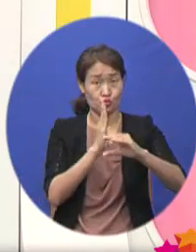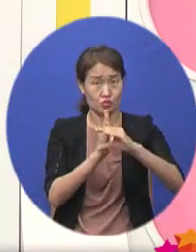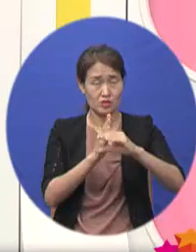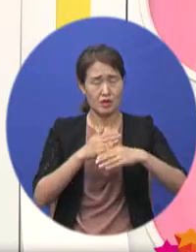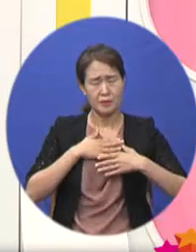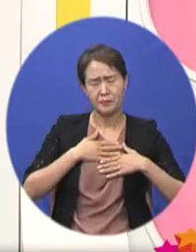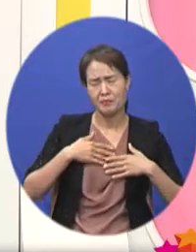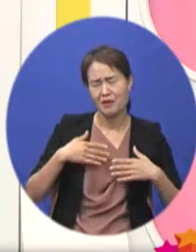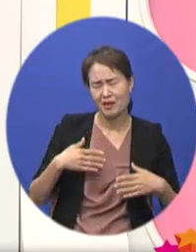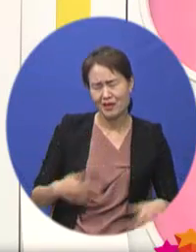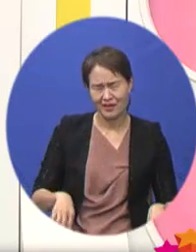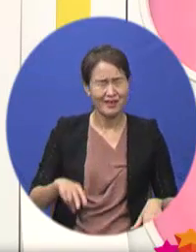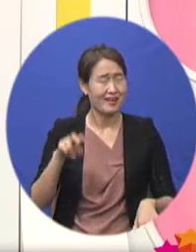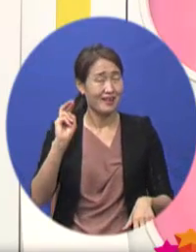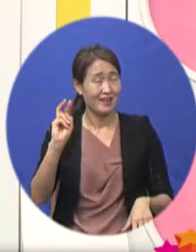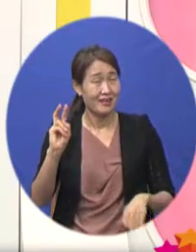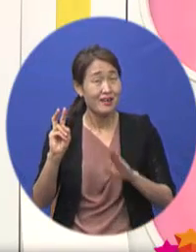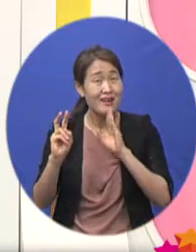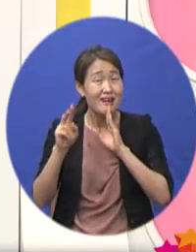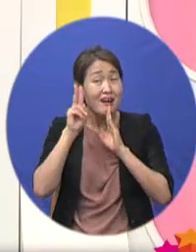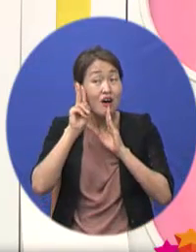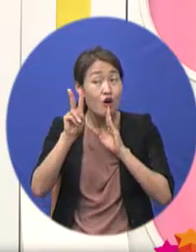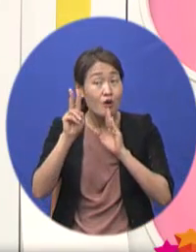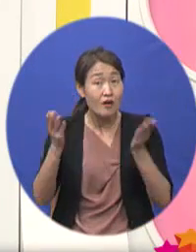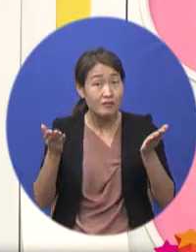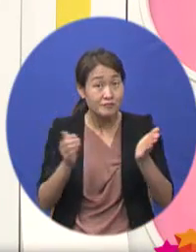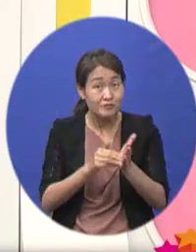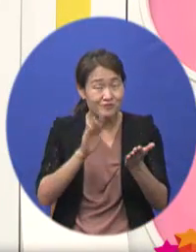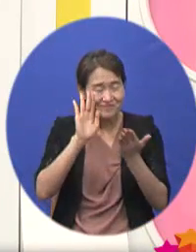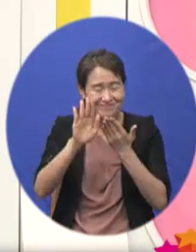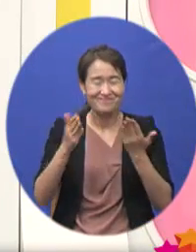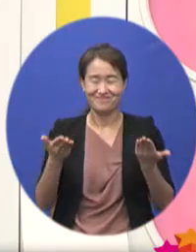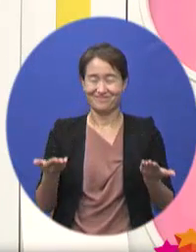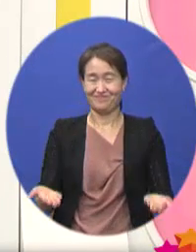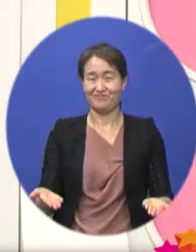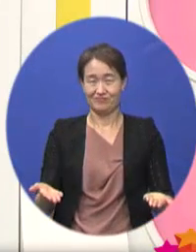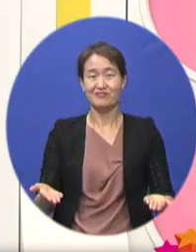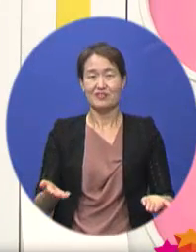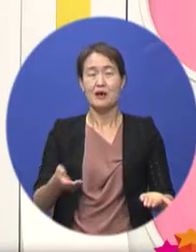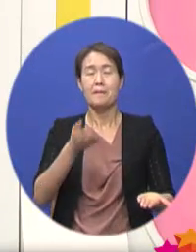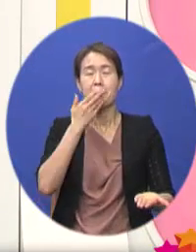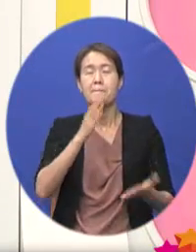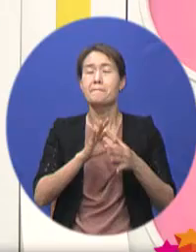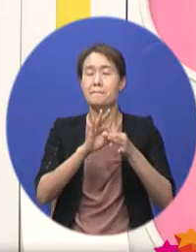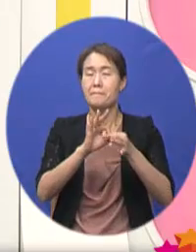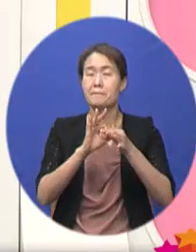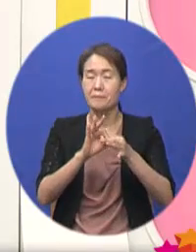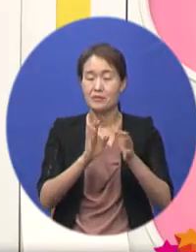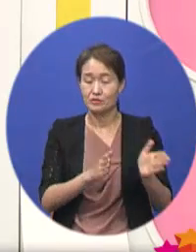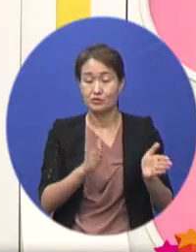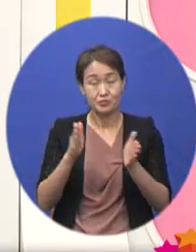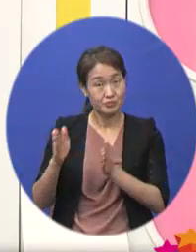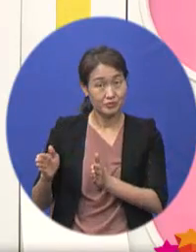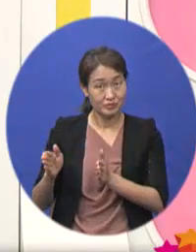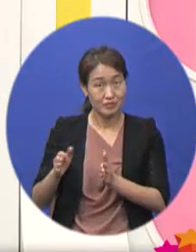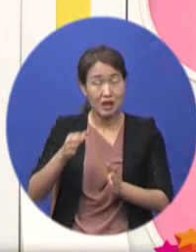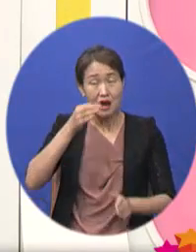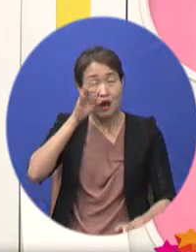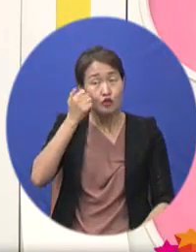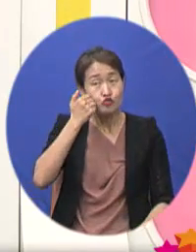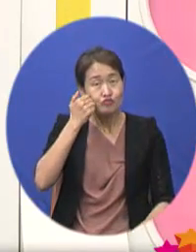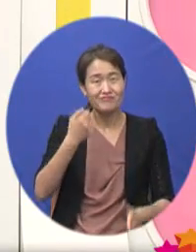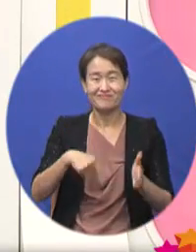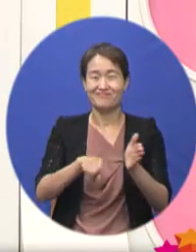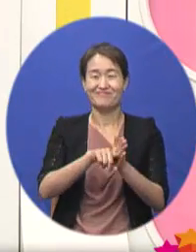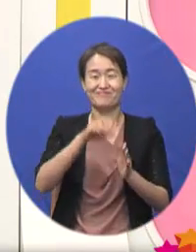좀 피로하고 지치고 그러죠? 네. 예, 이틀만 일하면 또 쉽니다. 네. 예, 그래서 우리가 힐링 푸드 퀴즈를 준비를 했습니다. 어떤 퀴즈인가 안 보신 분들을